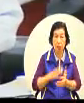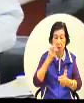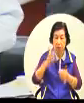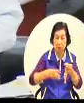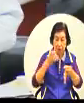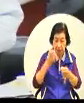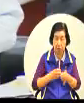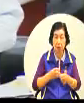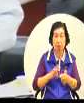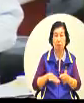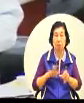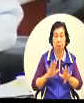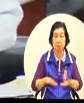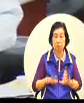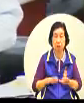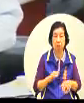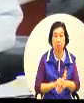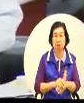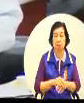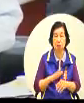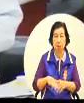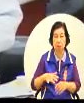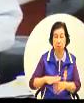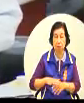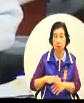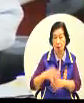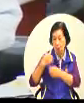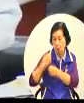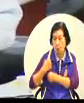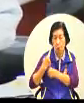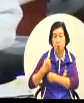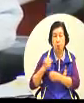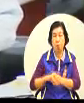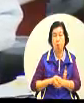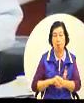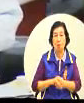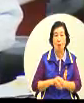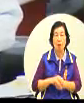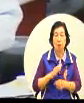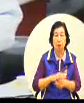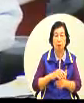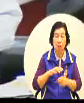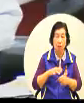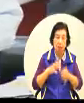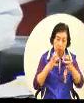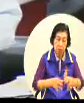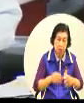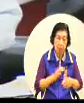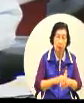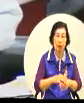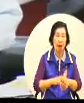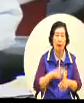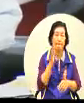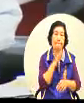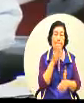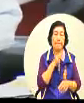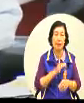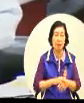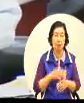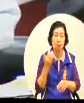在，这些干部啊没有功能，一到救